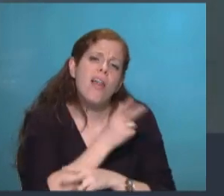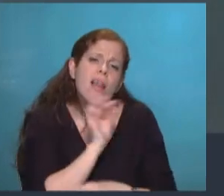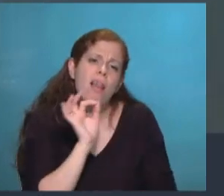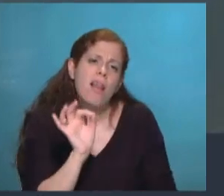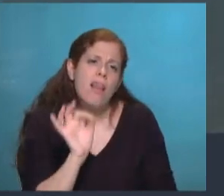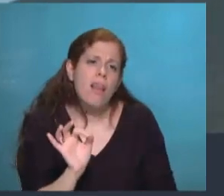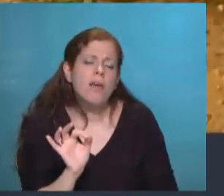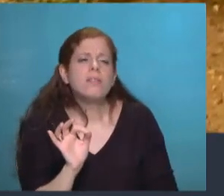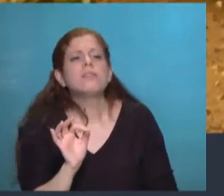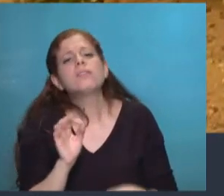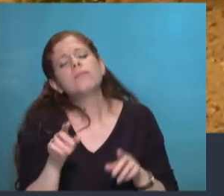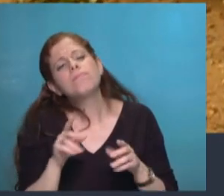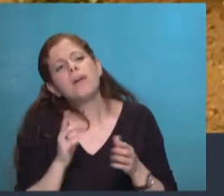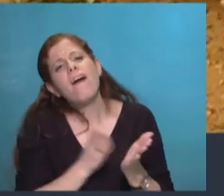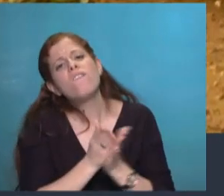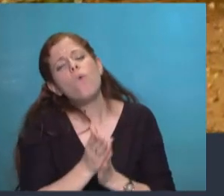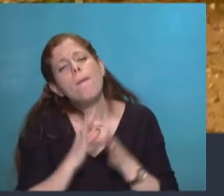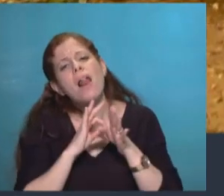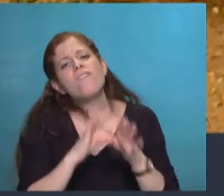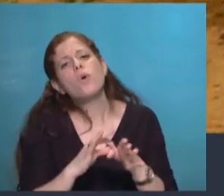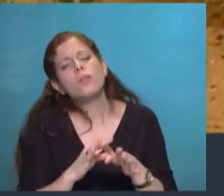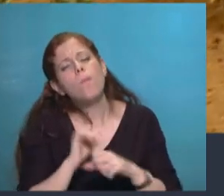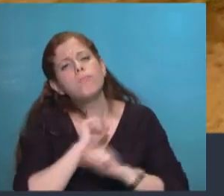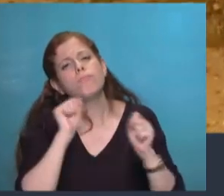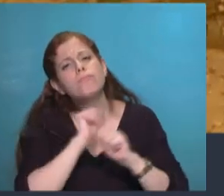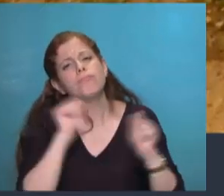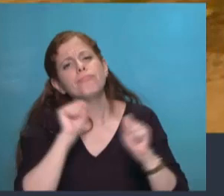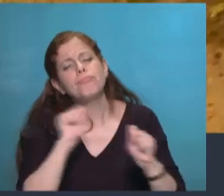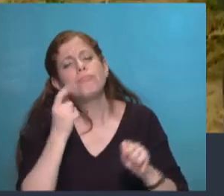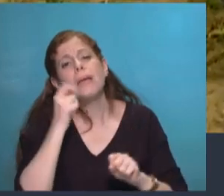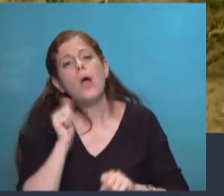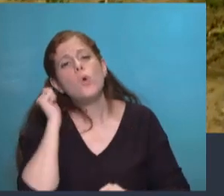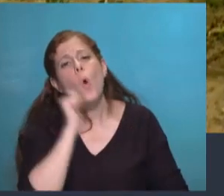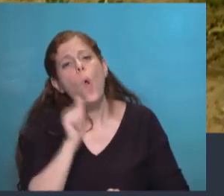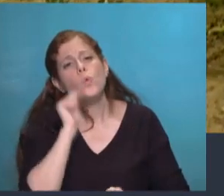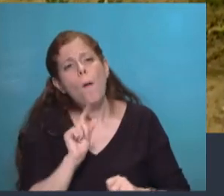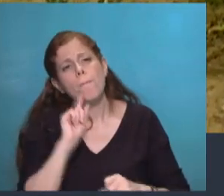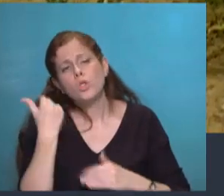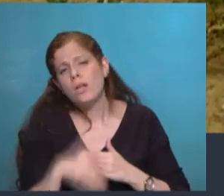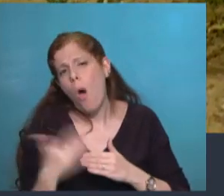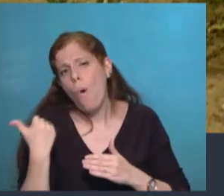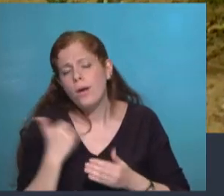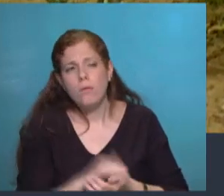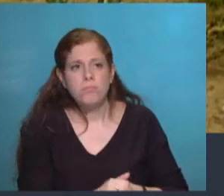לפס הקול שמלווה אותם כמעט בכל יום בשנה האחרונה. זה מבחינתי כבר